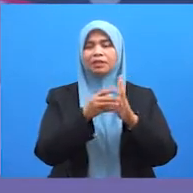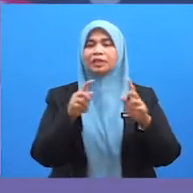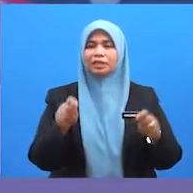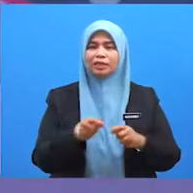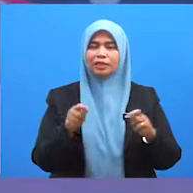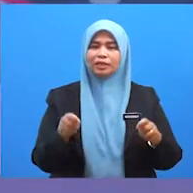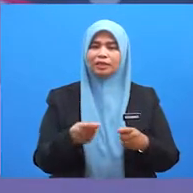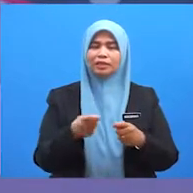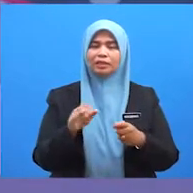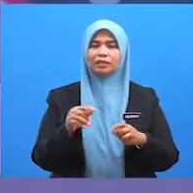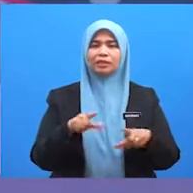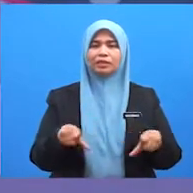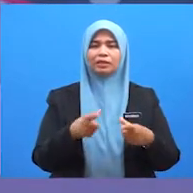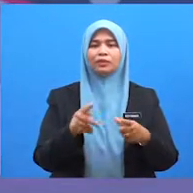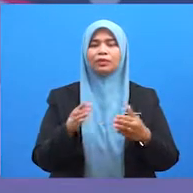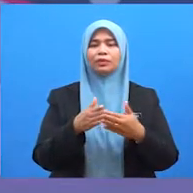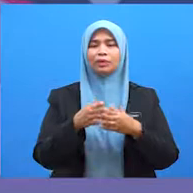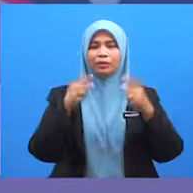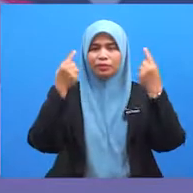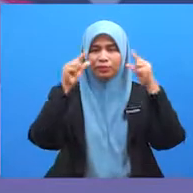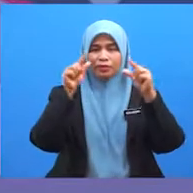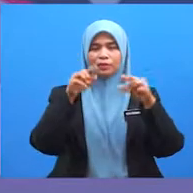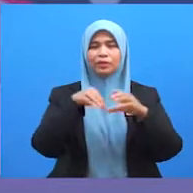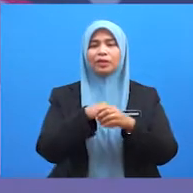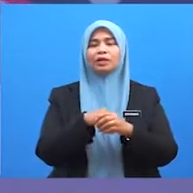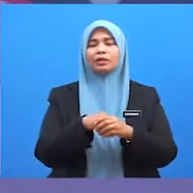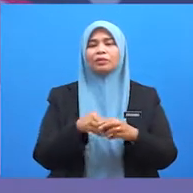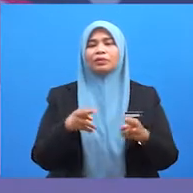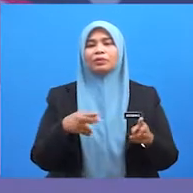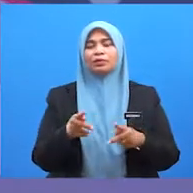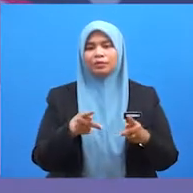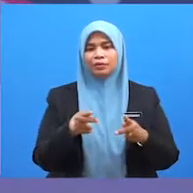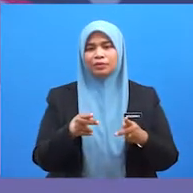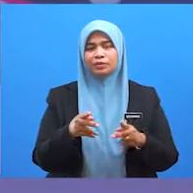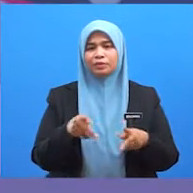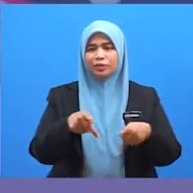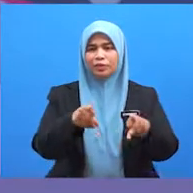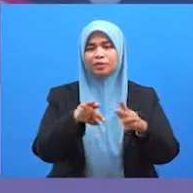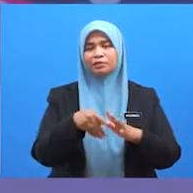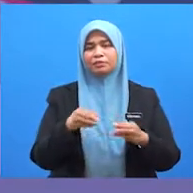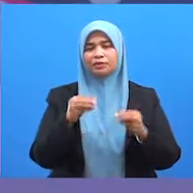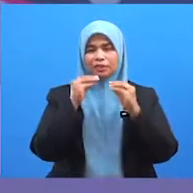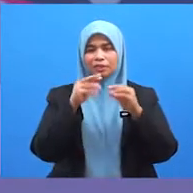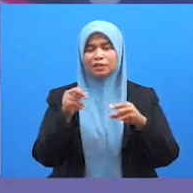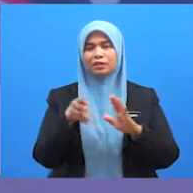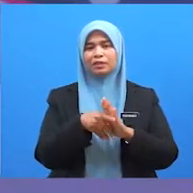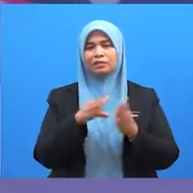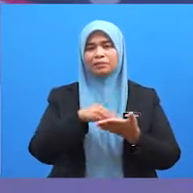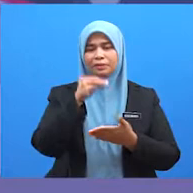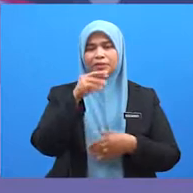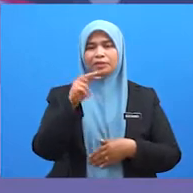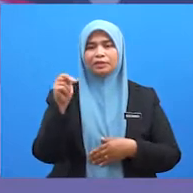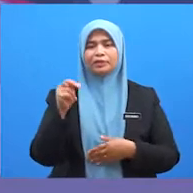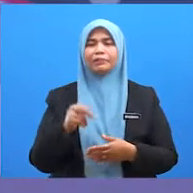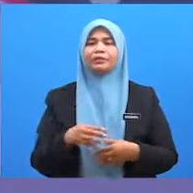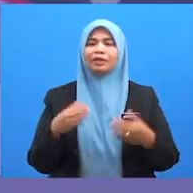tindakan-tindakan yang dilakukan oleh guru dalam mengendalikan proses pengajaran dan pembelajaran.